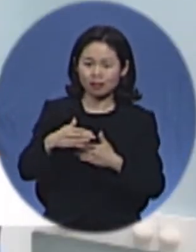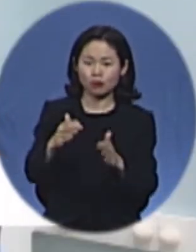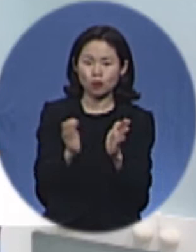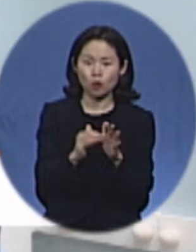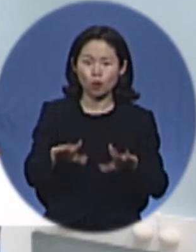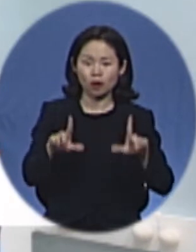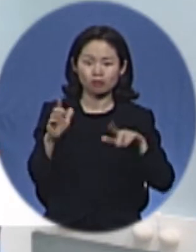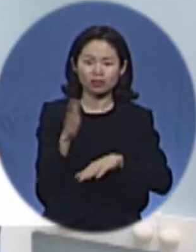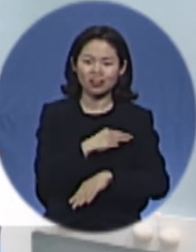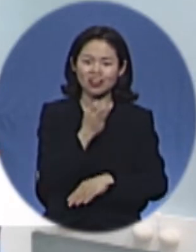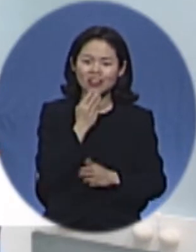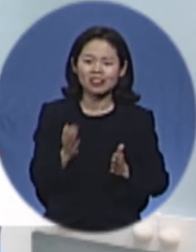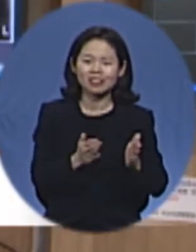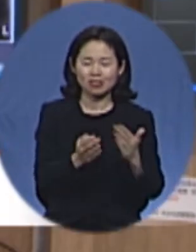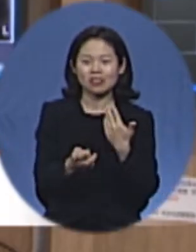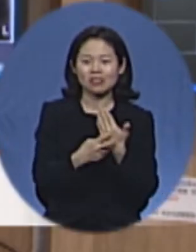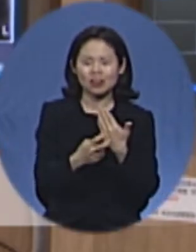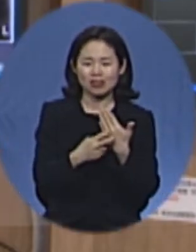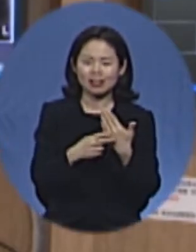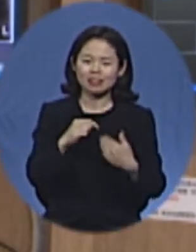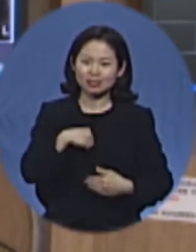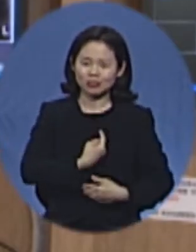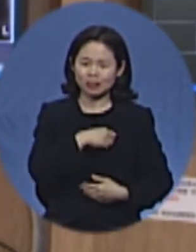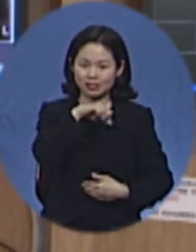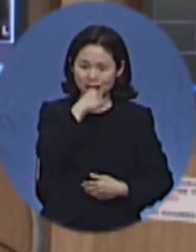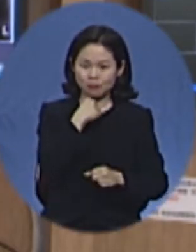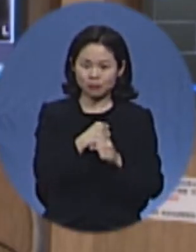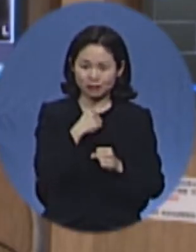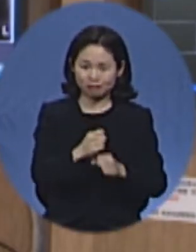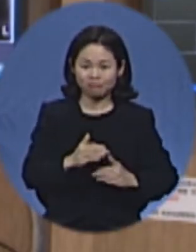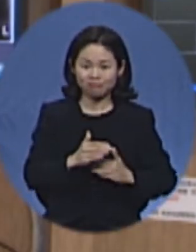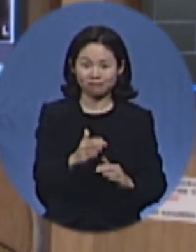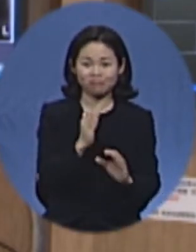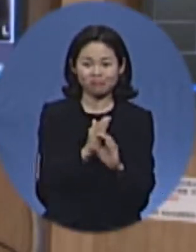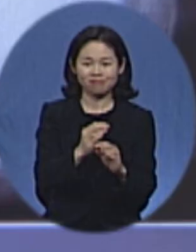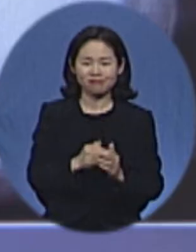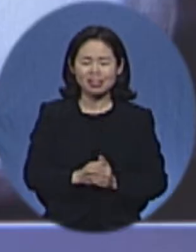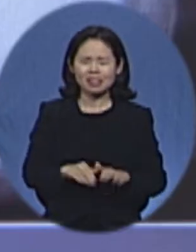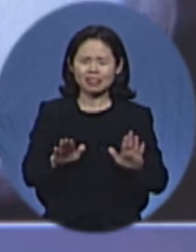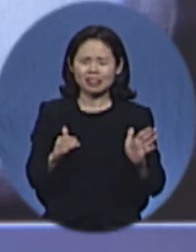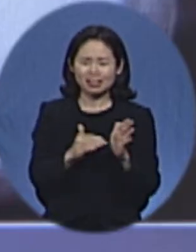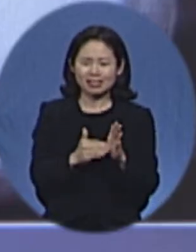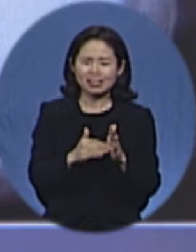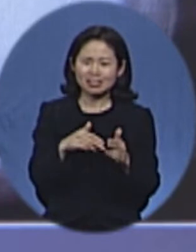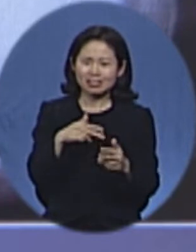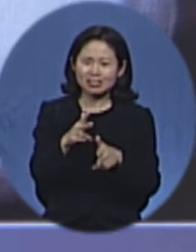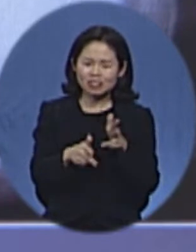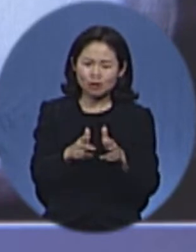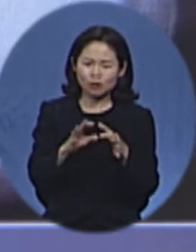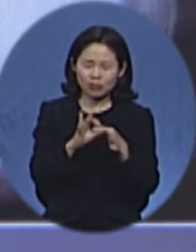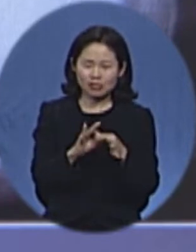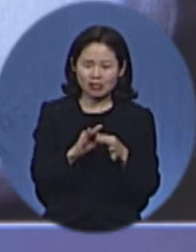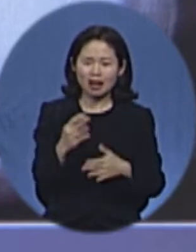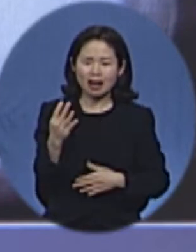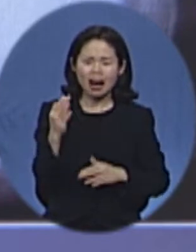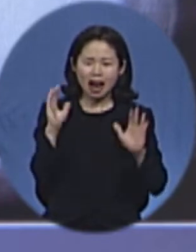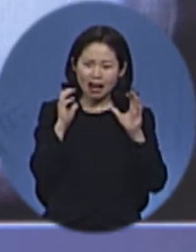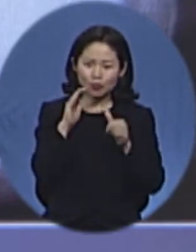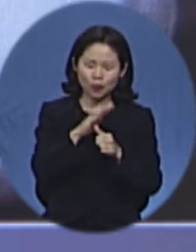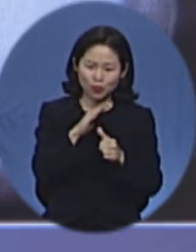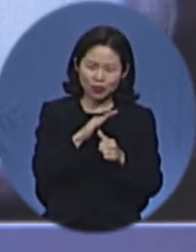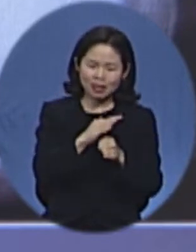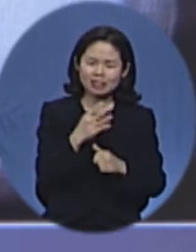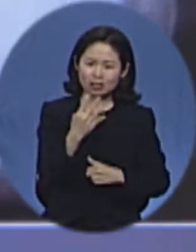경기도 의료원이 자체 예산을 편성해 사업을 진행합니다. 그동안 이 사업을 통해 4천 명이 넘는 아동과 청소년들이